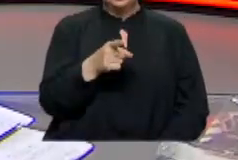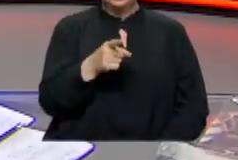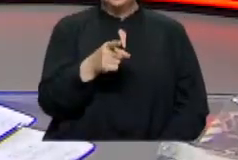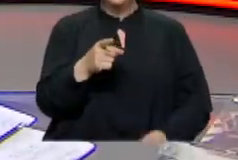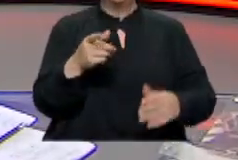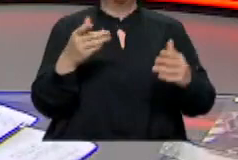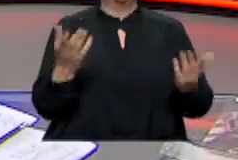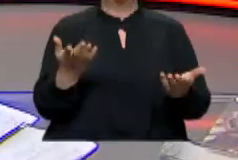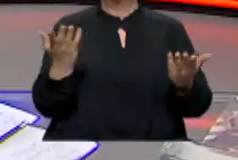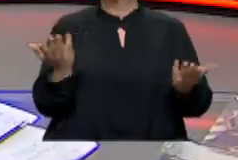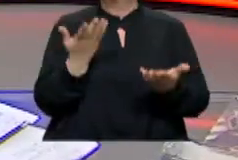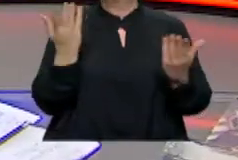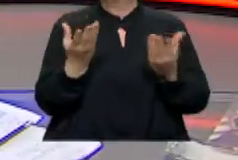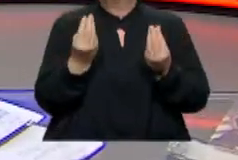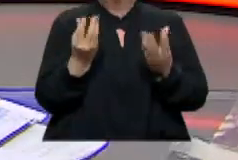Yani çok